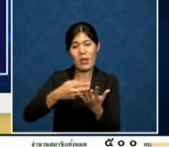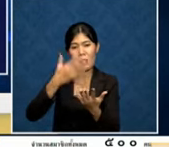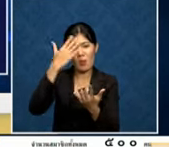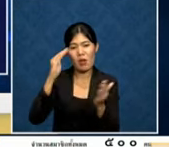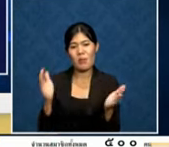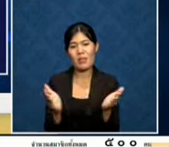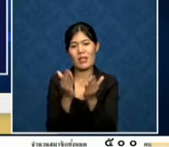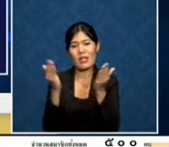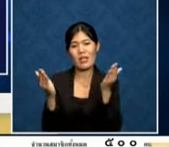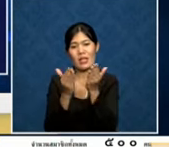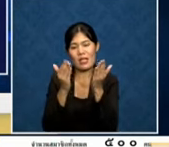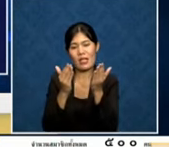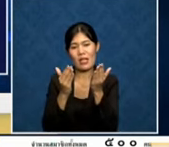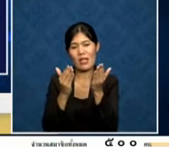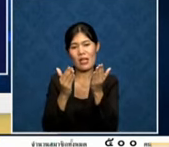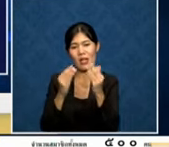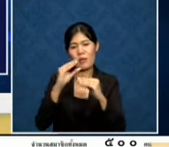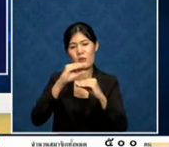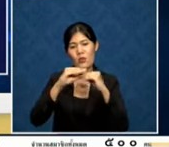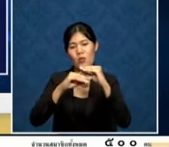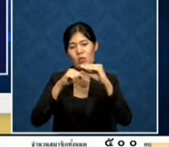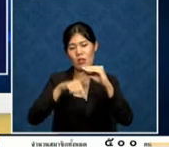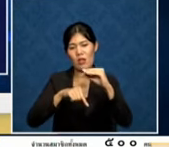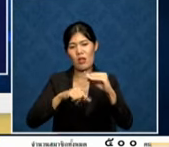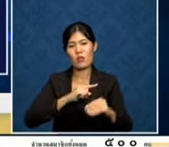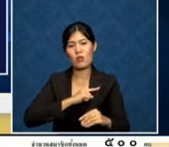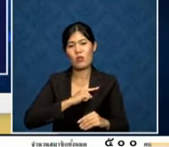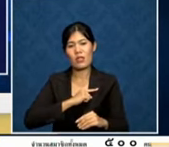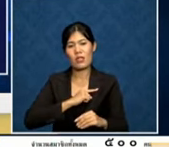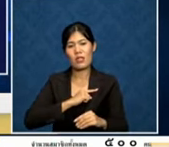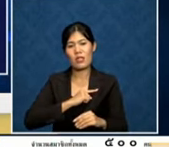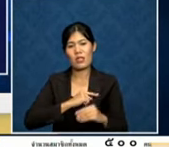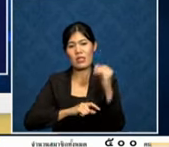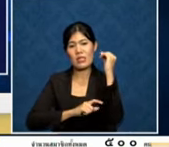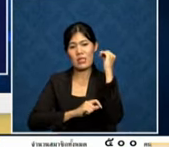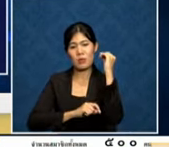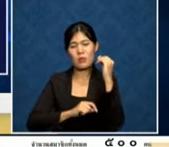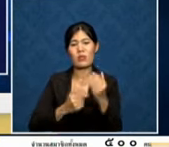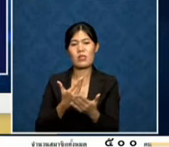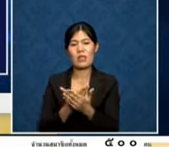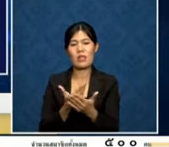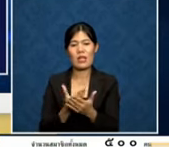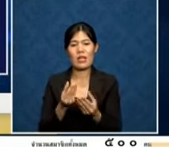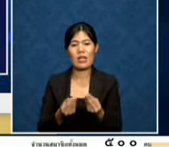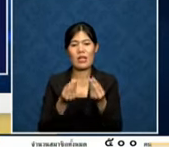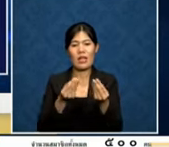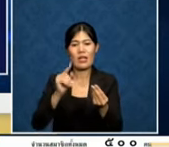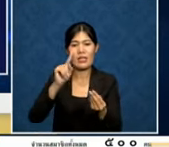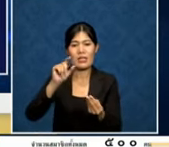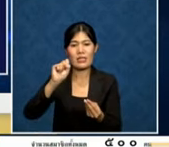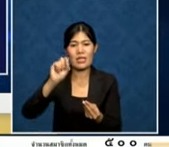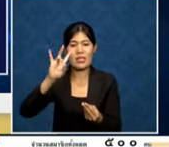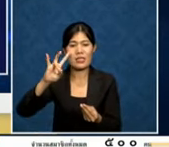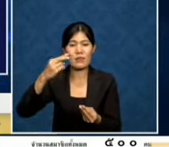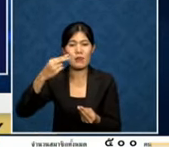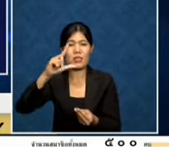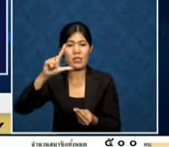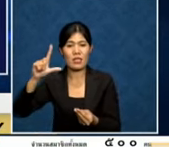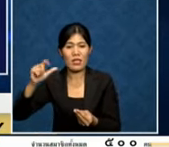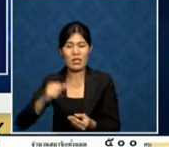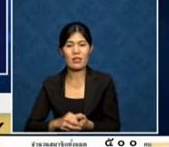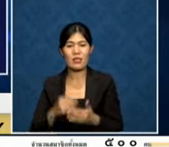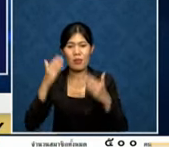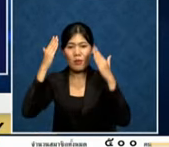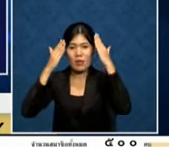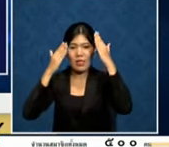อย่างสิงคโปรครับตั้งเงินอัดฉีด 170,000ล้านบาทภายในปีนี้ฮะมาเลเซียครับตั้งวงเงินไว้ 700,000